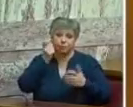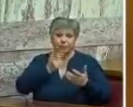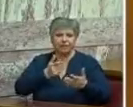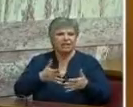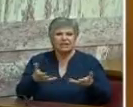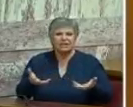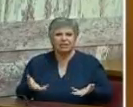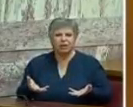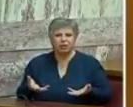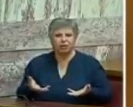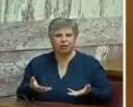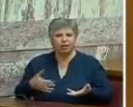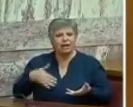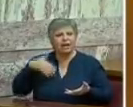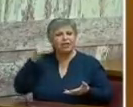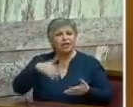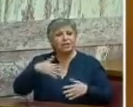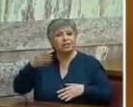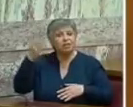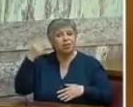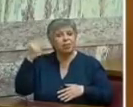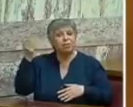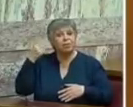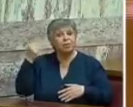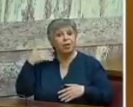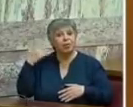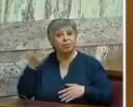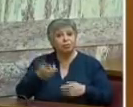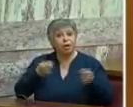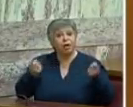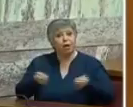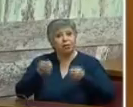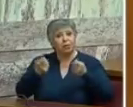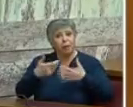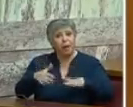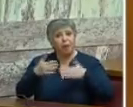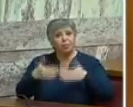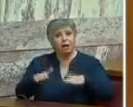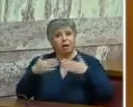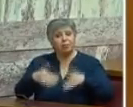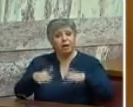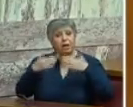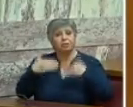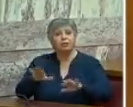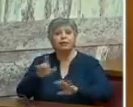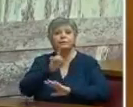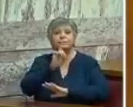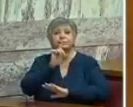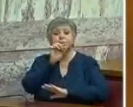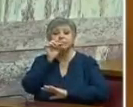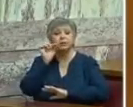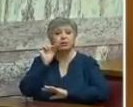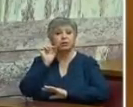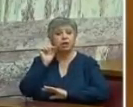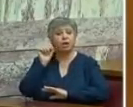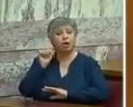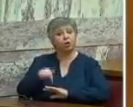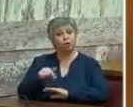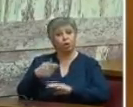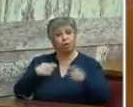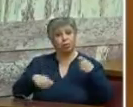11 φορές, είχαν πει 2 κουβέντες. Τώρα κλαίνει καταβολικά 7 μήνες. Θα μου πεις πως θα δικαιολογούνταν η public issue, ας πούμε, να